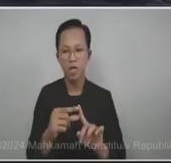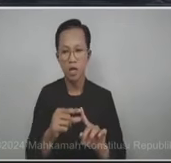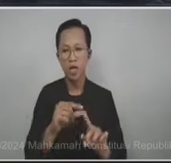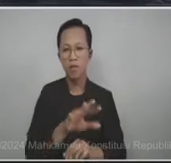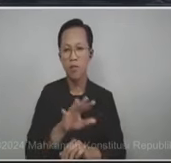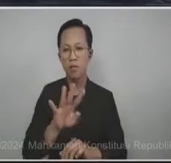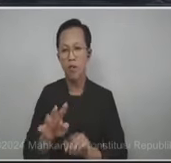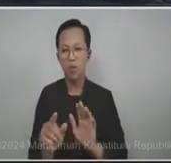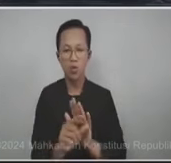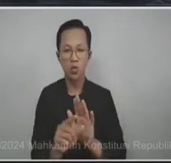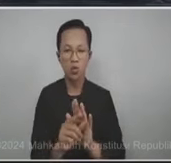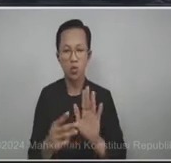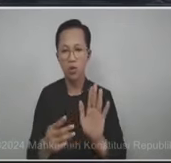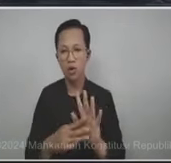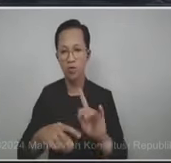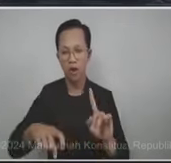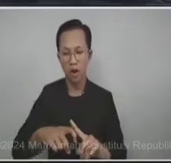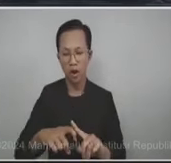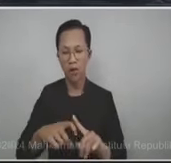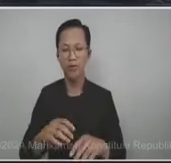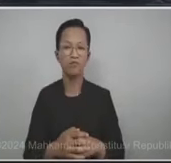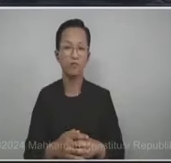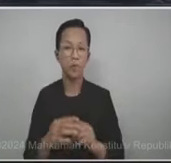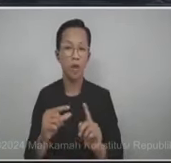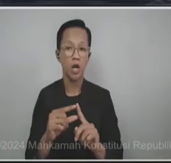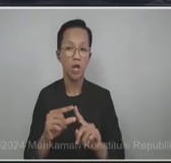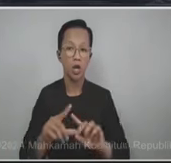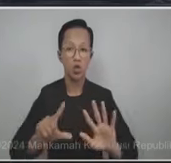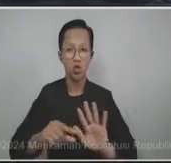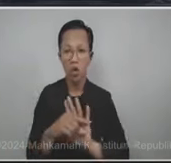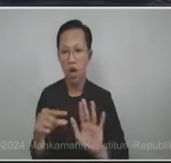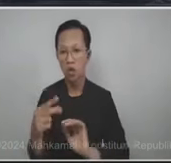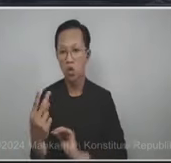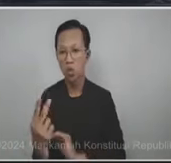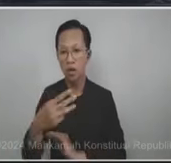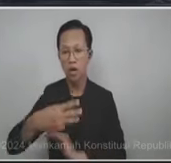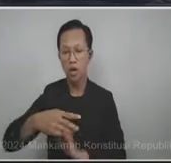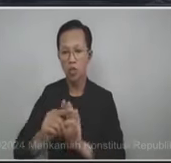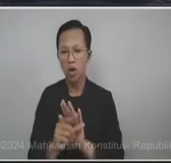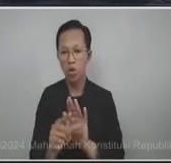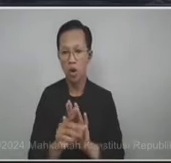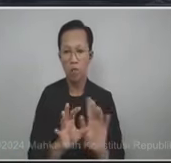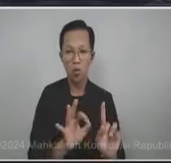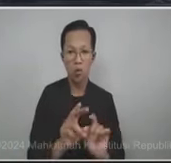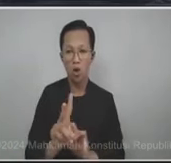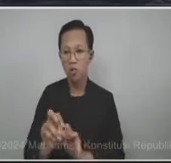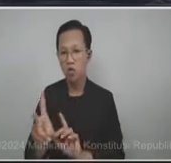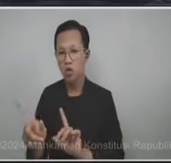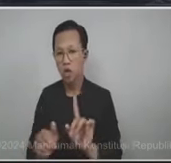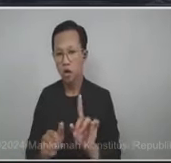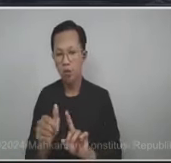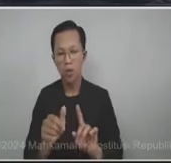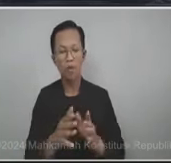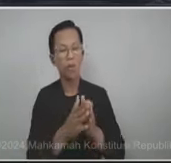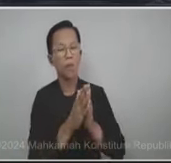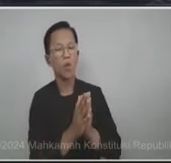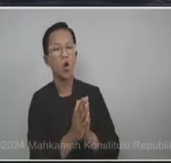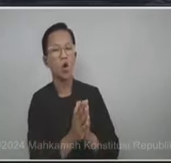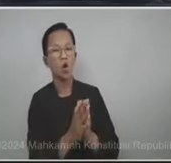menimbang bapakah terhadap norma pasal 7 ayat 2 huruf e UU 10 2016 dapat dimohonkan pengujian kembali dan seterusnya